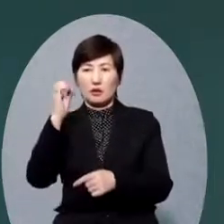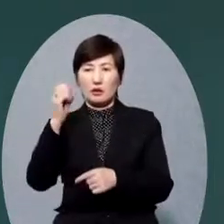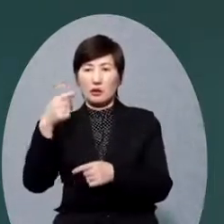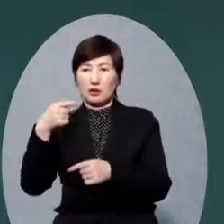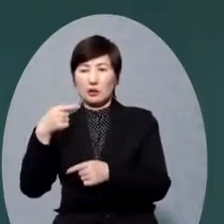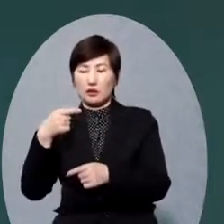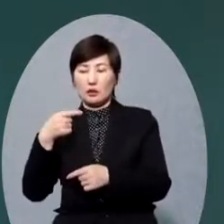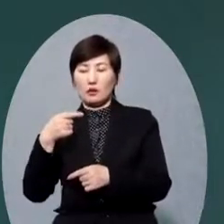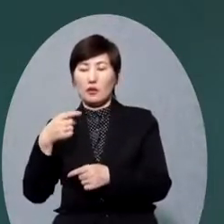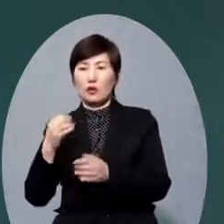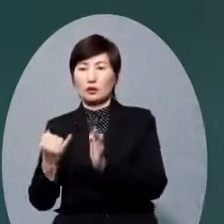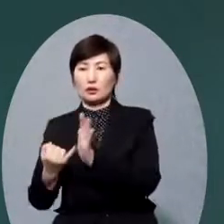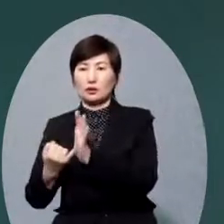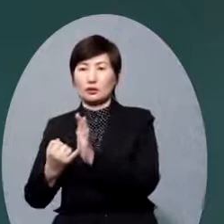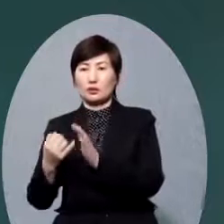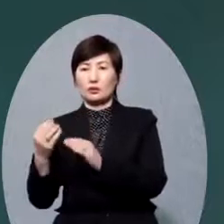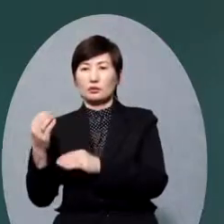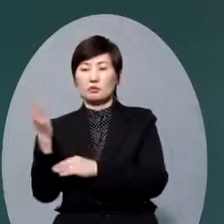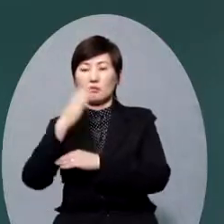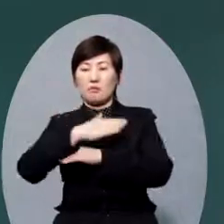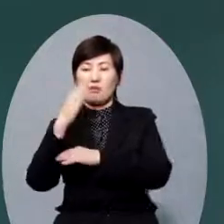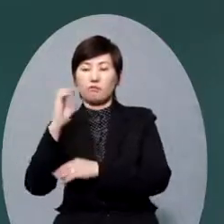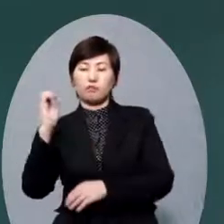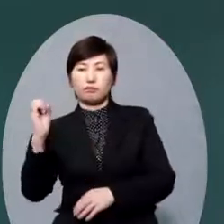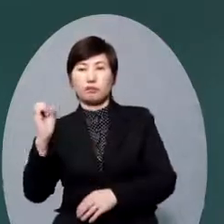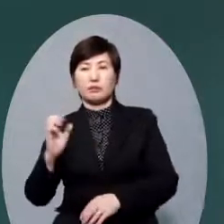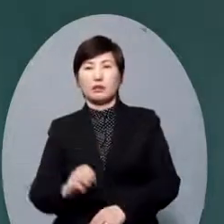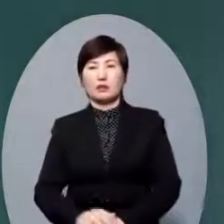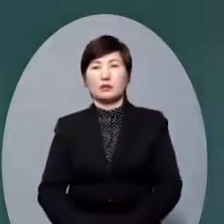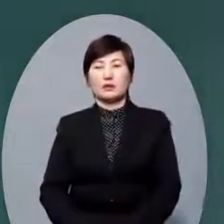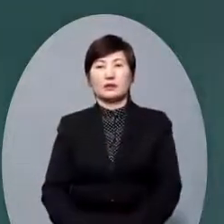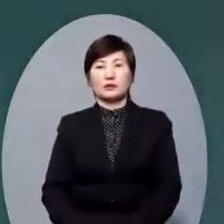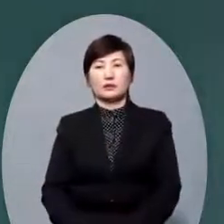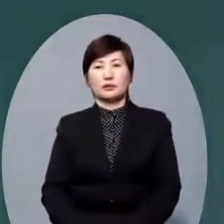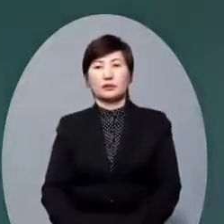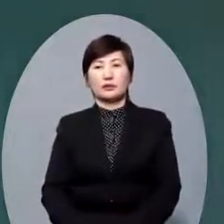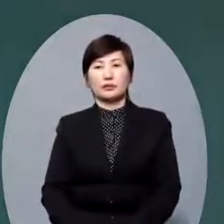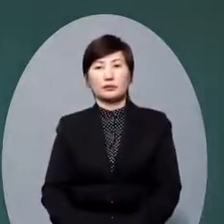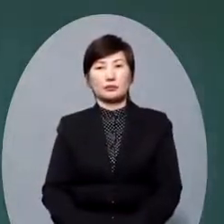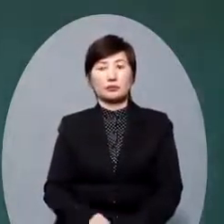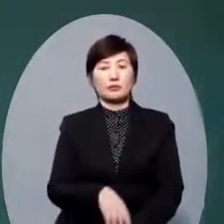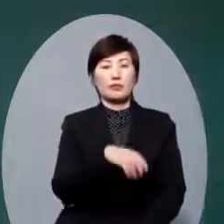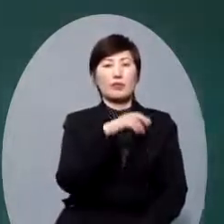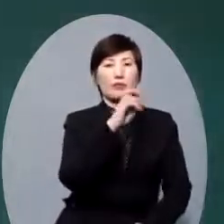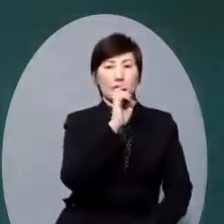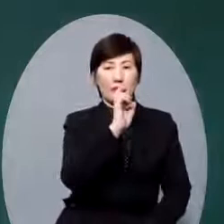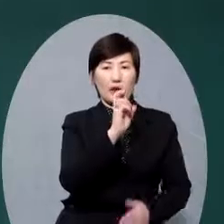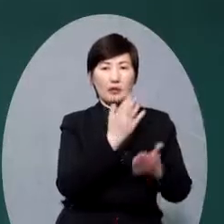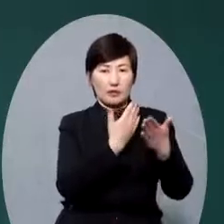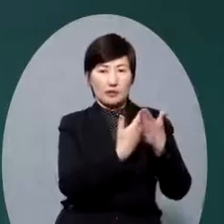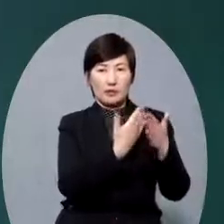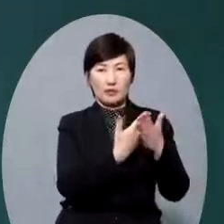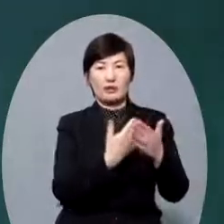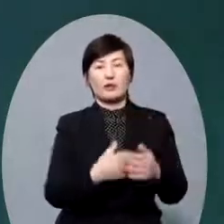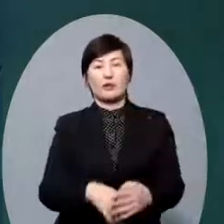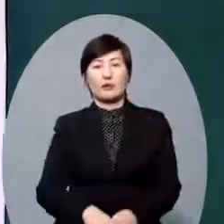тэнцүү 0-ыг хуваах нь хасах 6 буюу налалт нь 0 гарч байна. За